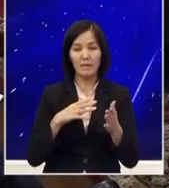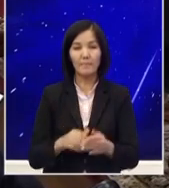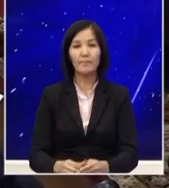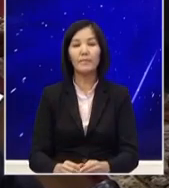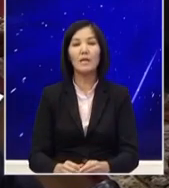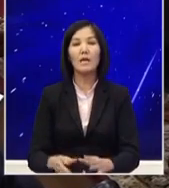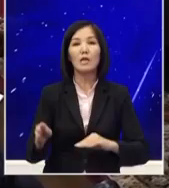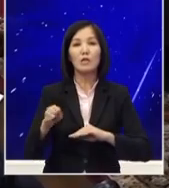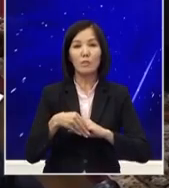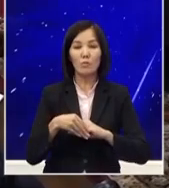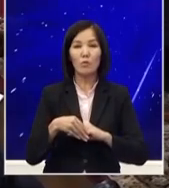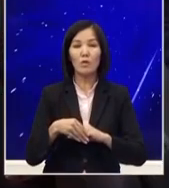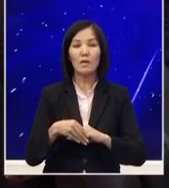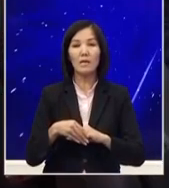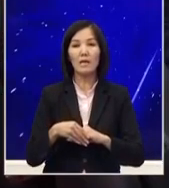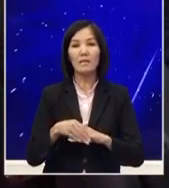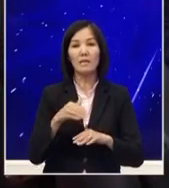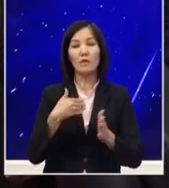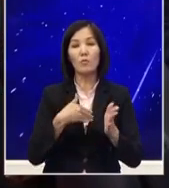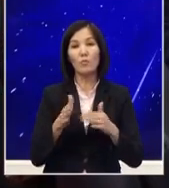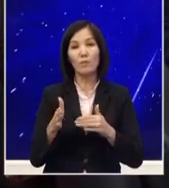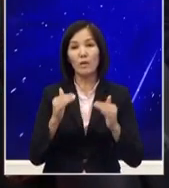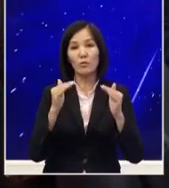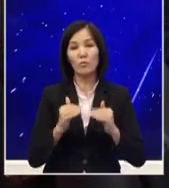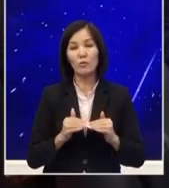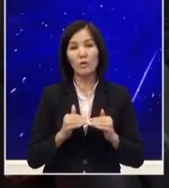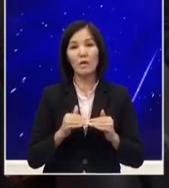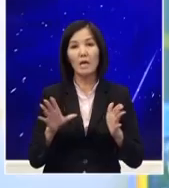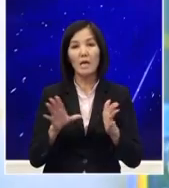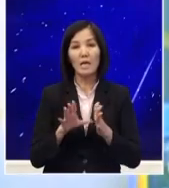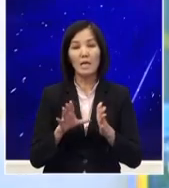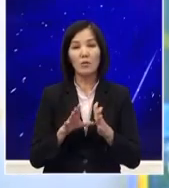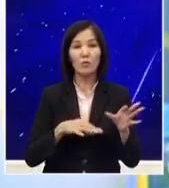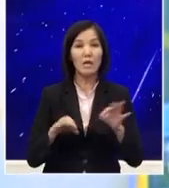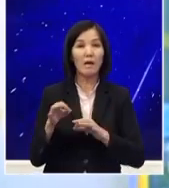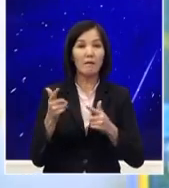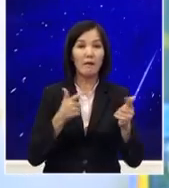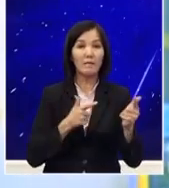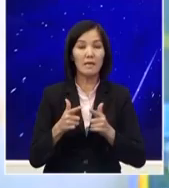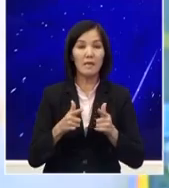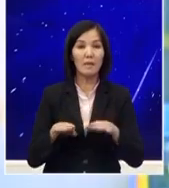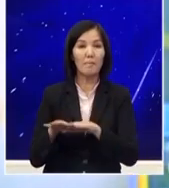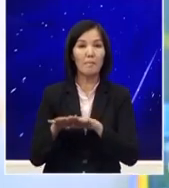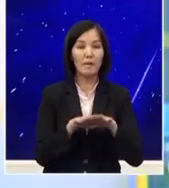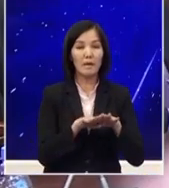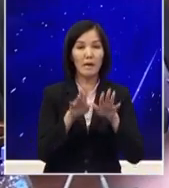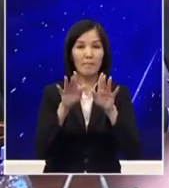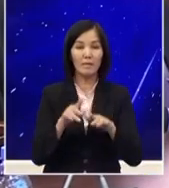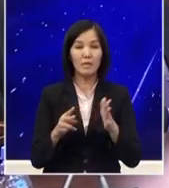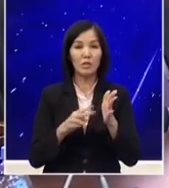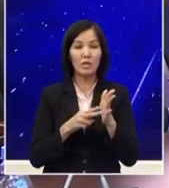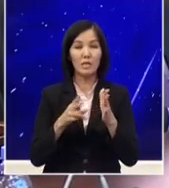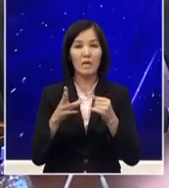саласындағы жемқорлық тәуелділігін азайту үшін өңірде 2015 жылы электронды карта әзірленді. Бірыңғай базада жердің жеті санаты